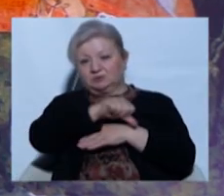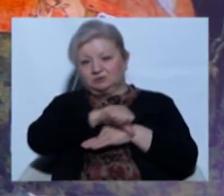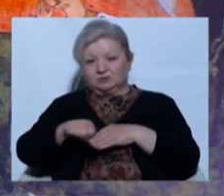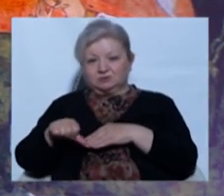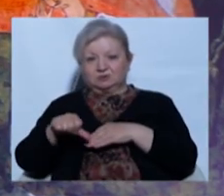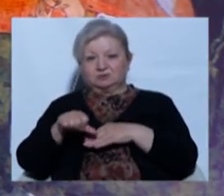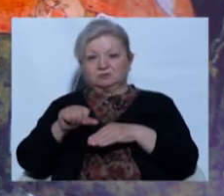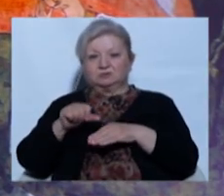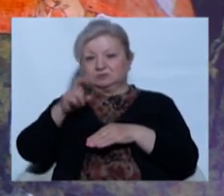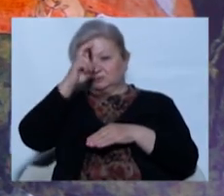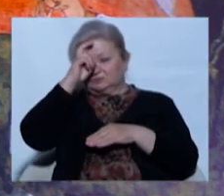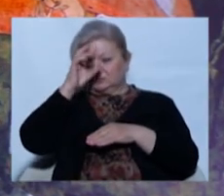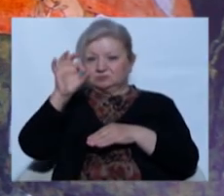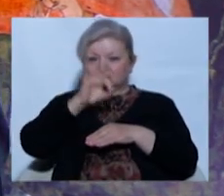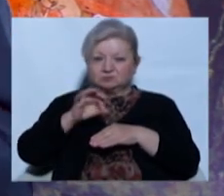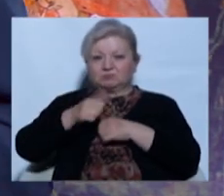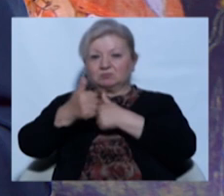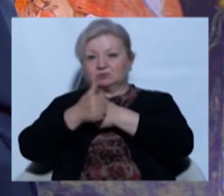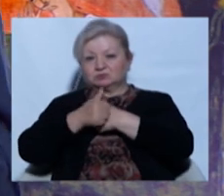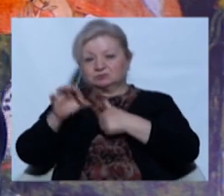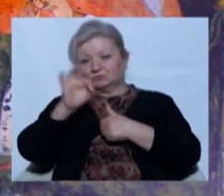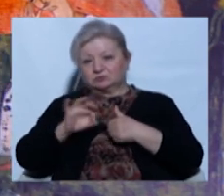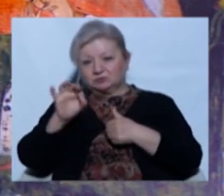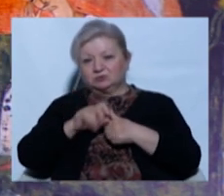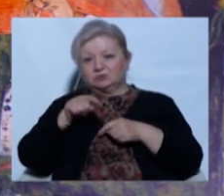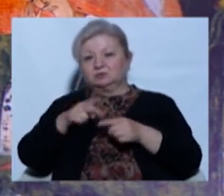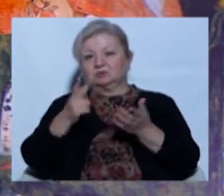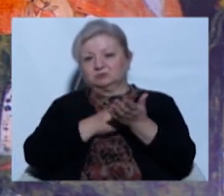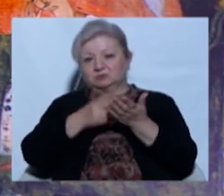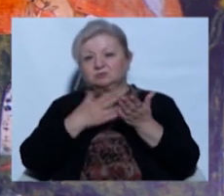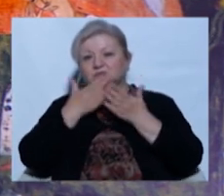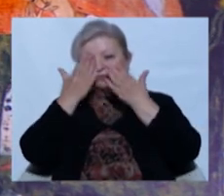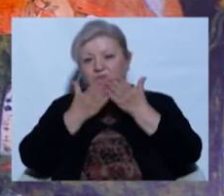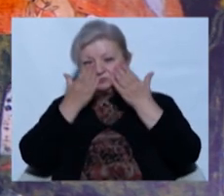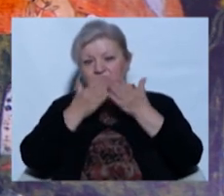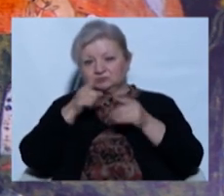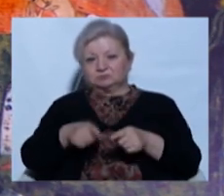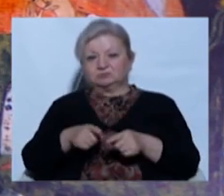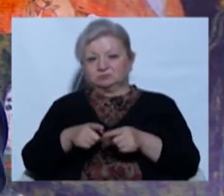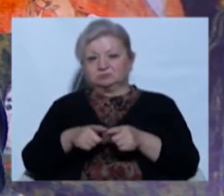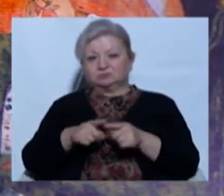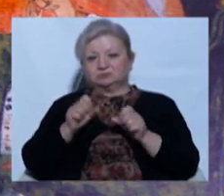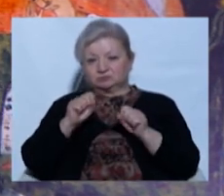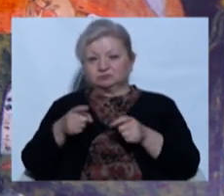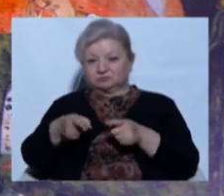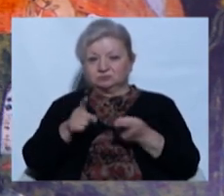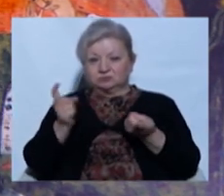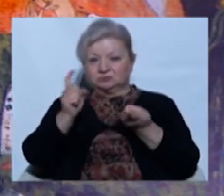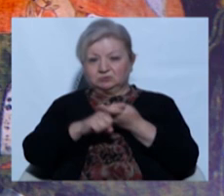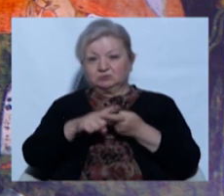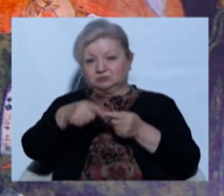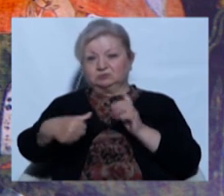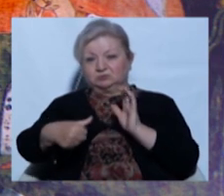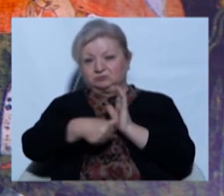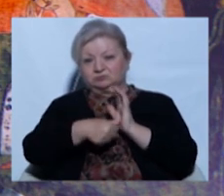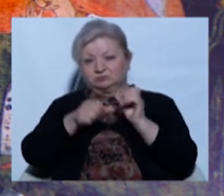საზღვრებზე, სახელმწიფოს შესახებ, მეზობლების შესახებ თქვენ წაიკითხავთ წიგში და აი ამის მიხედვით შეგიძლია დაიხმაროთ